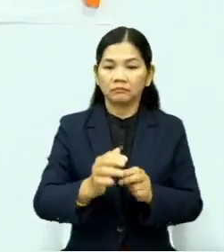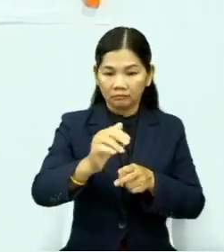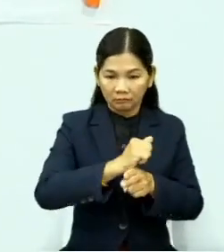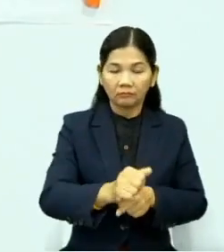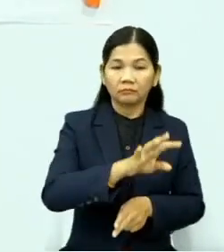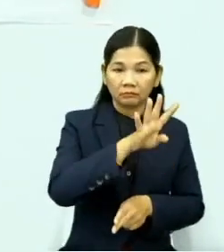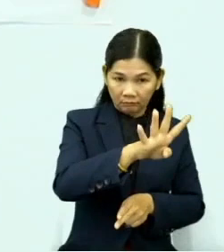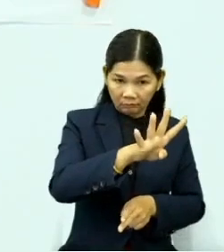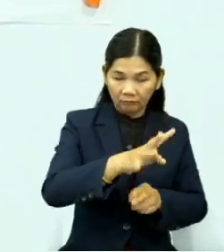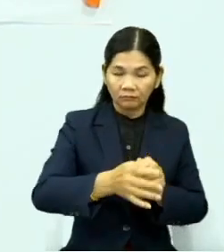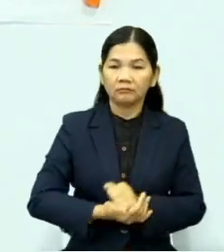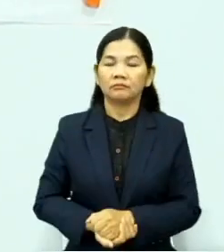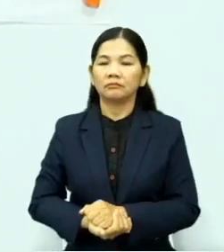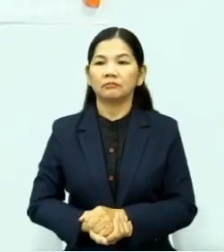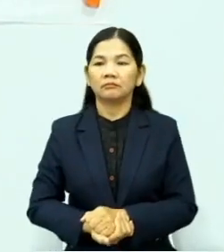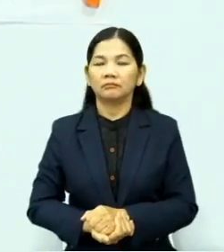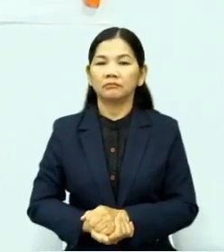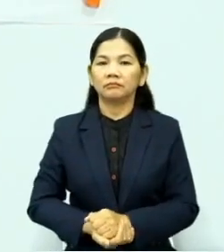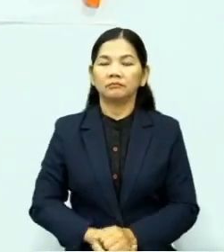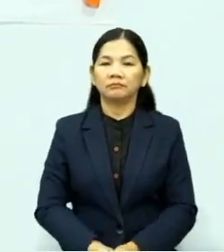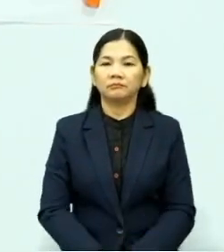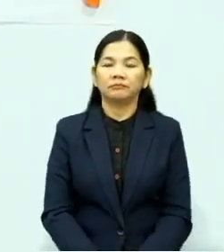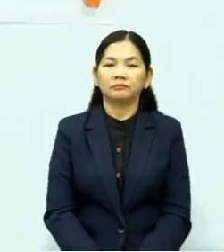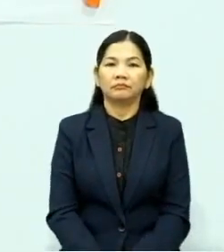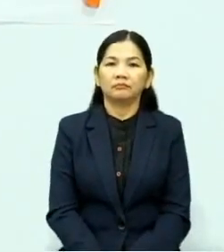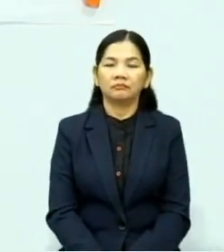lùng hát tị buồn nè con chà